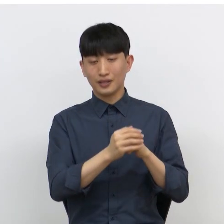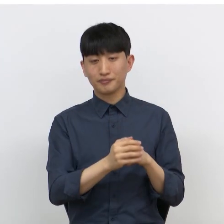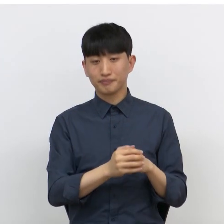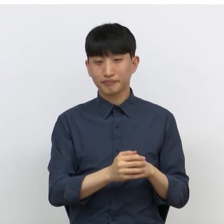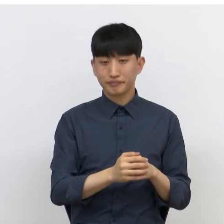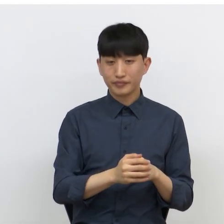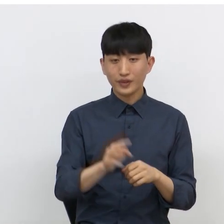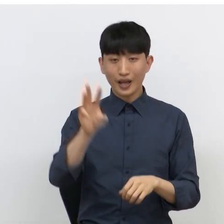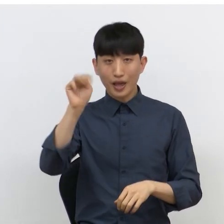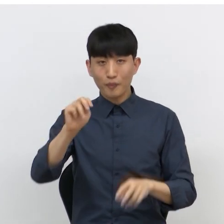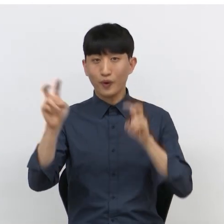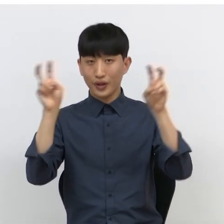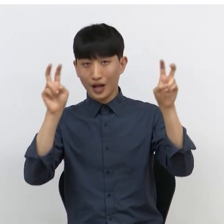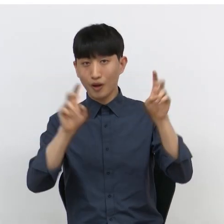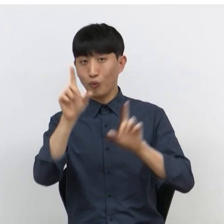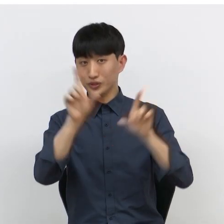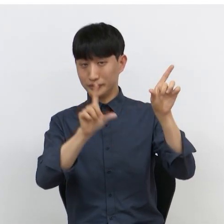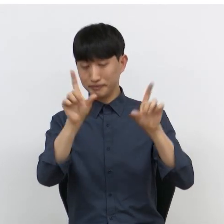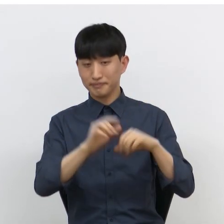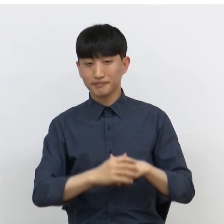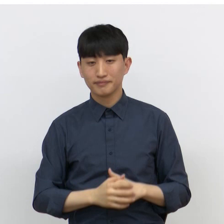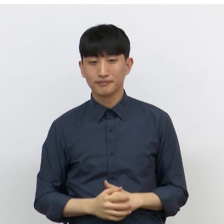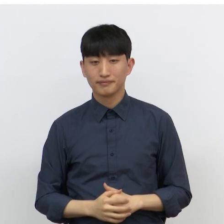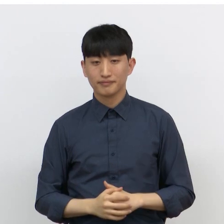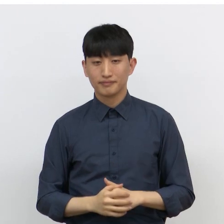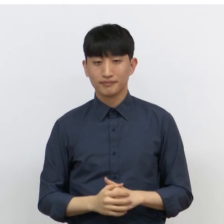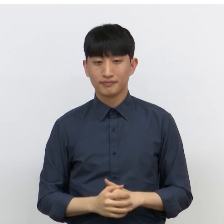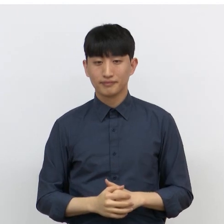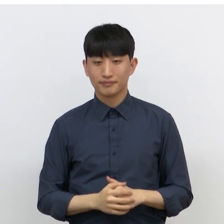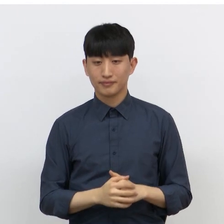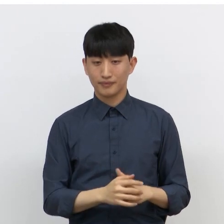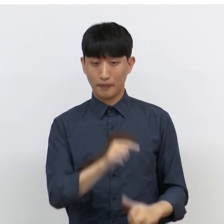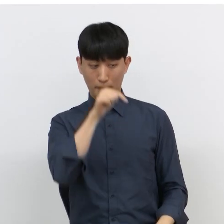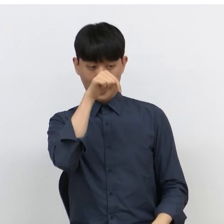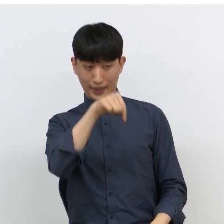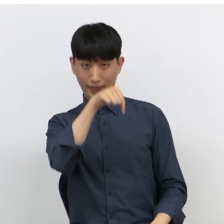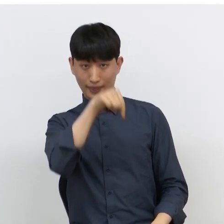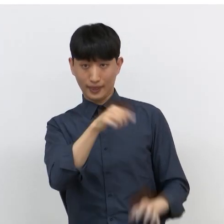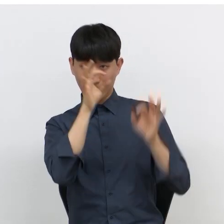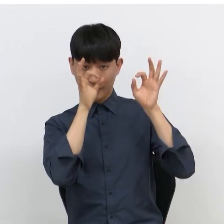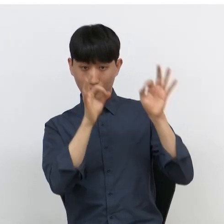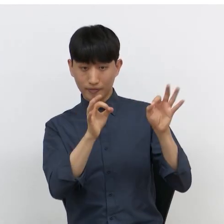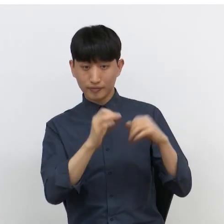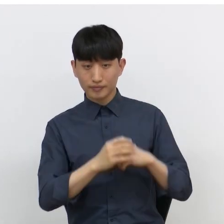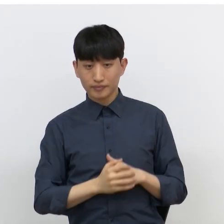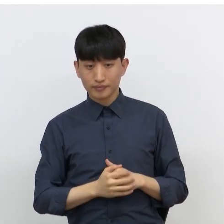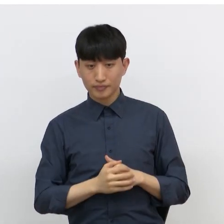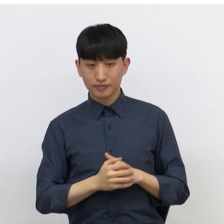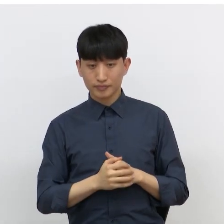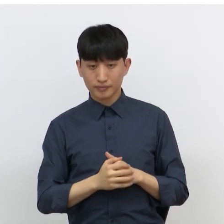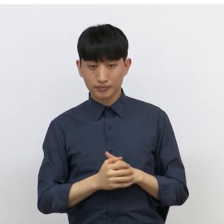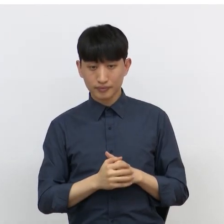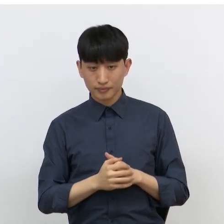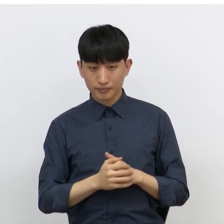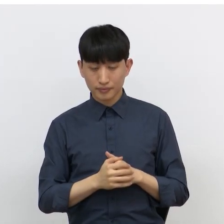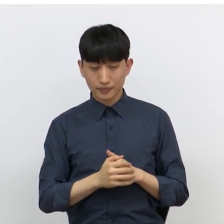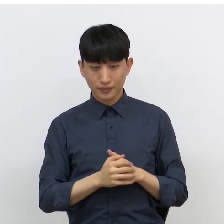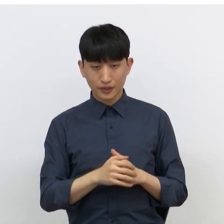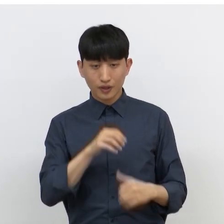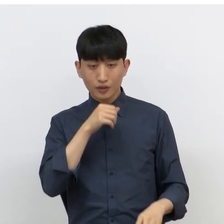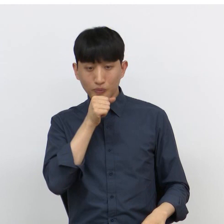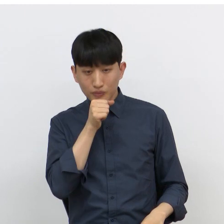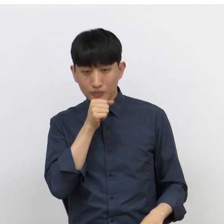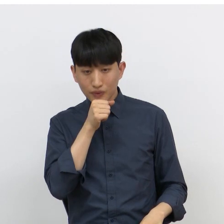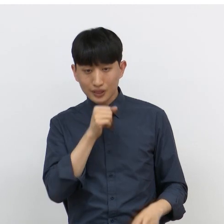이것은 메델사에서 측정을 하고 있습니다. 그래서 요 밑에 보시게 되면 지금 각자 스테이터스가 지금 다